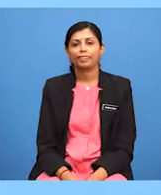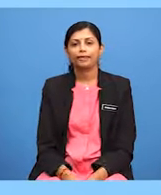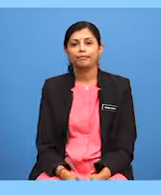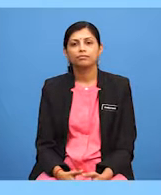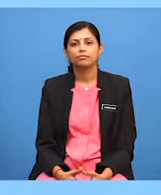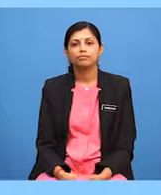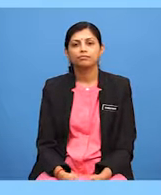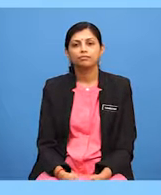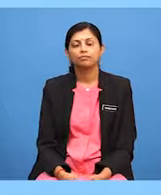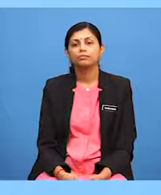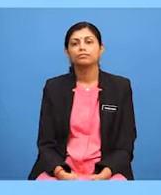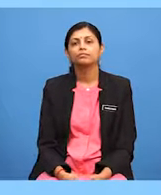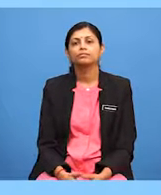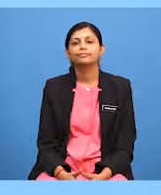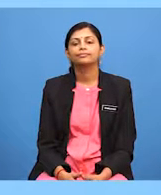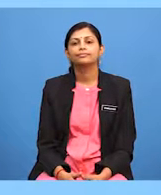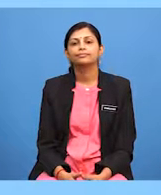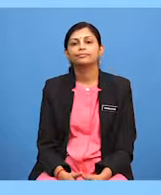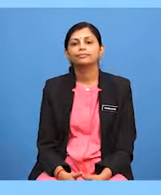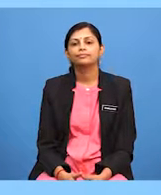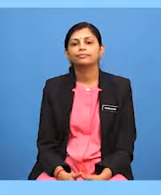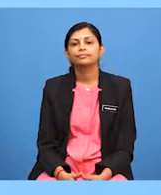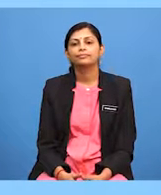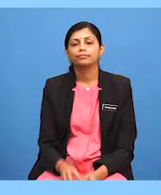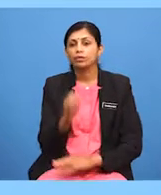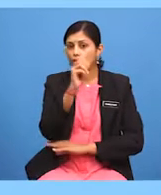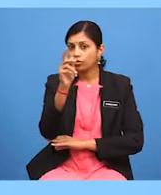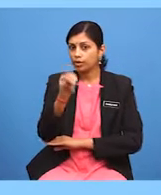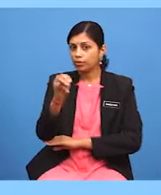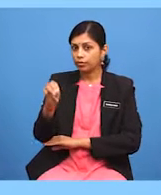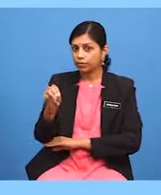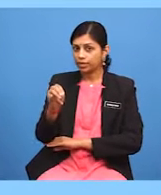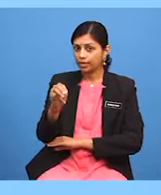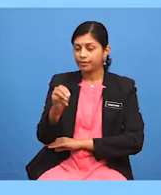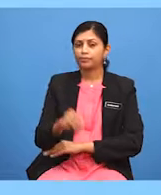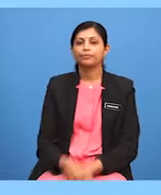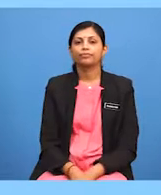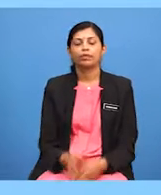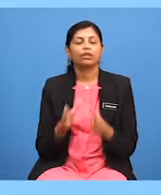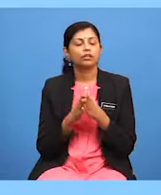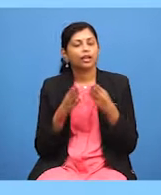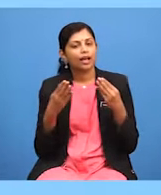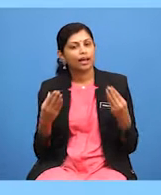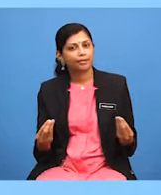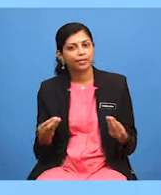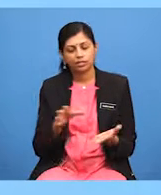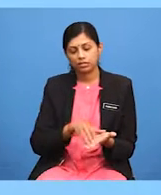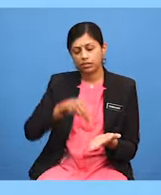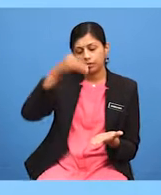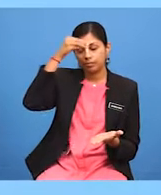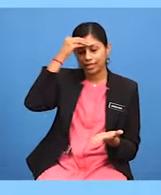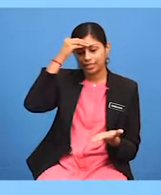kepada unit saat. Maka, kadar melakukan kerja